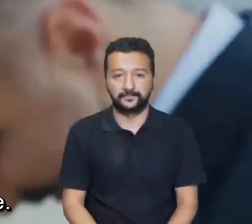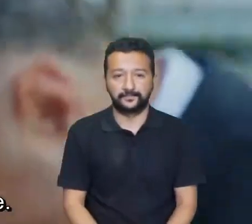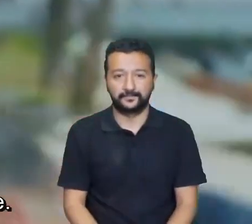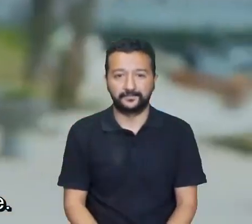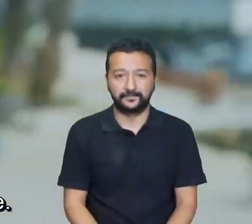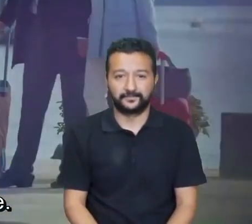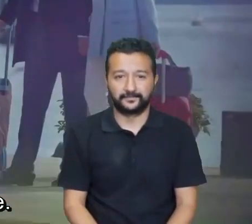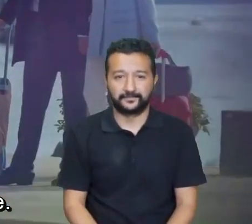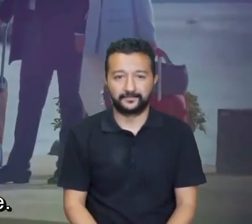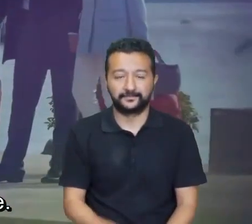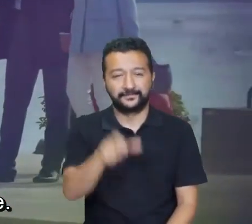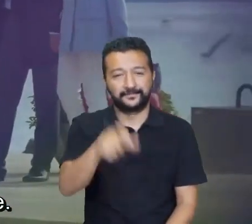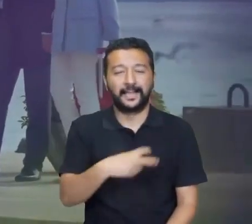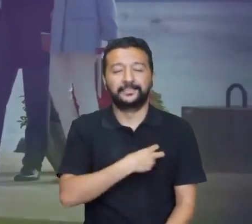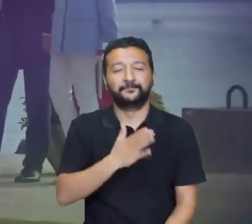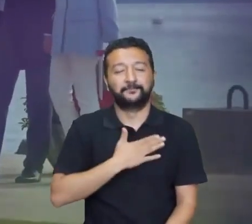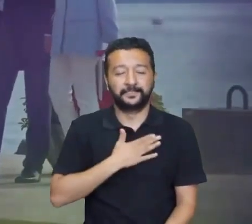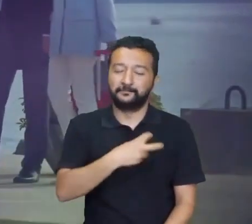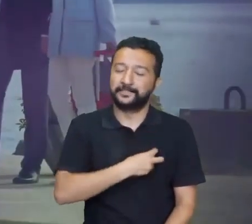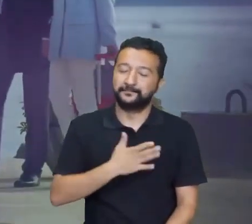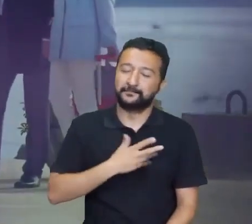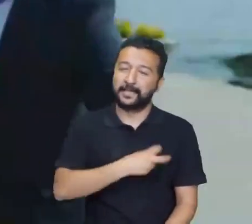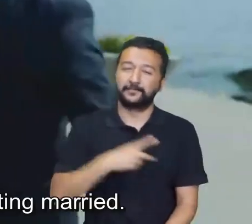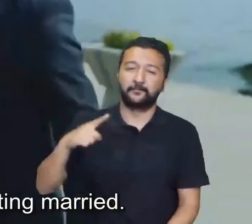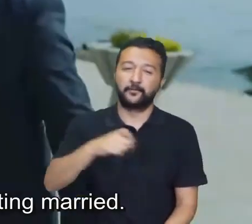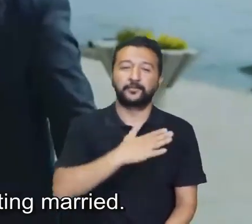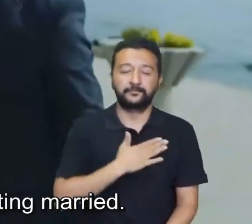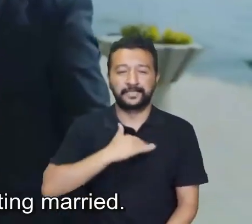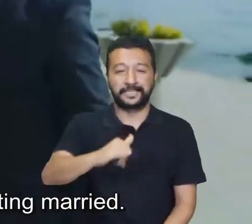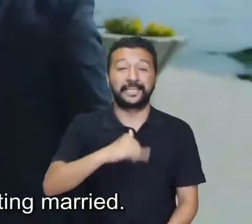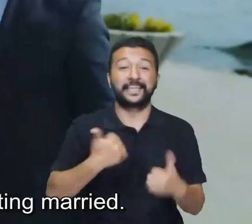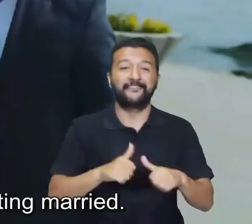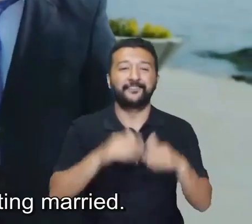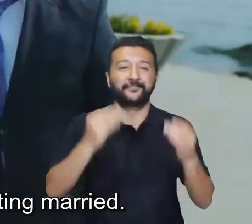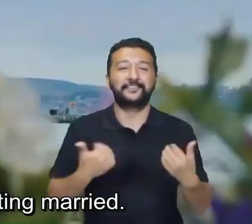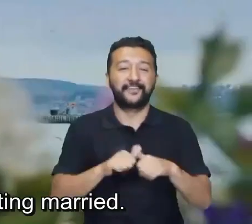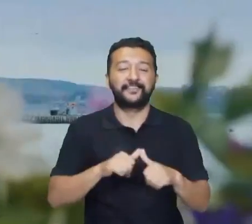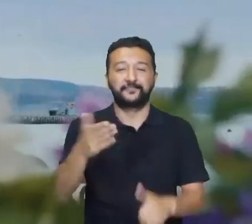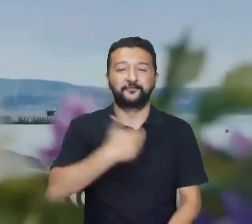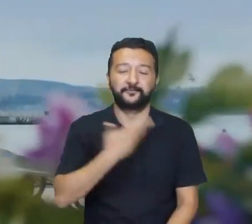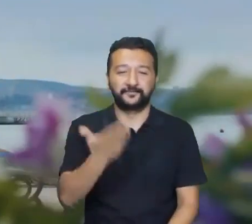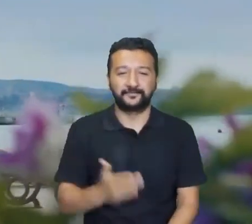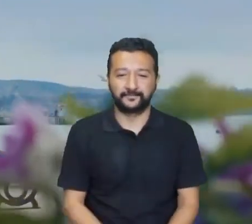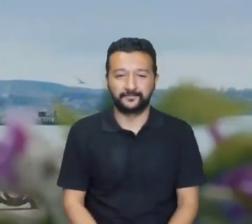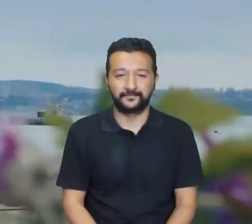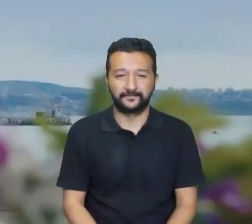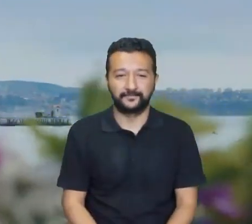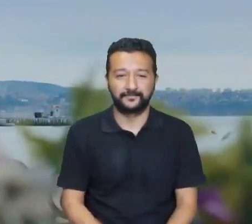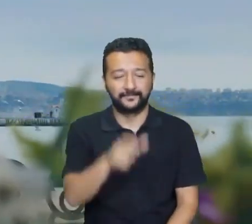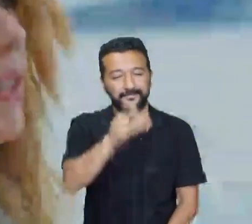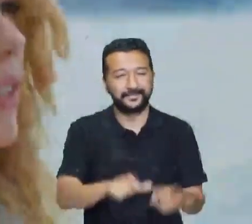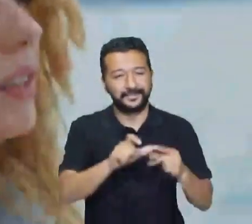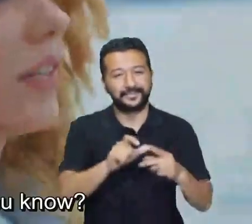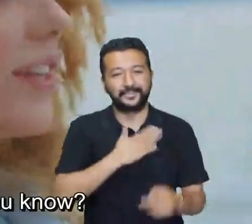Ay, ay aşkım benim, aşk böceğim benim. Yakında evleniyoruz, evleniyoruz. Ay